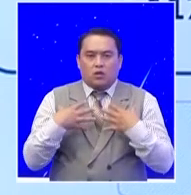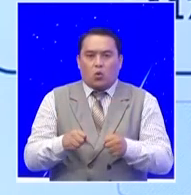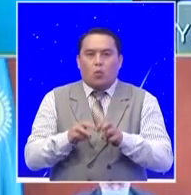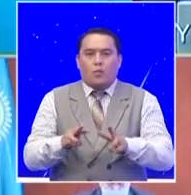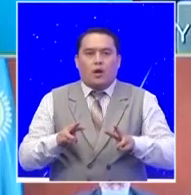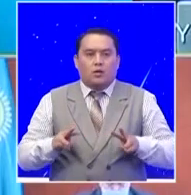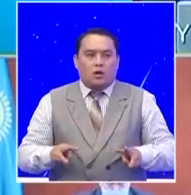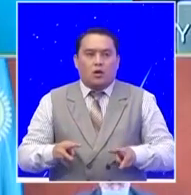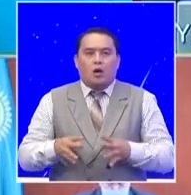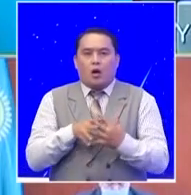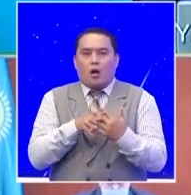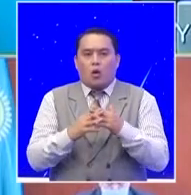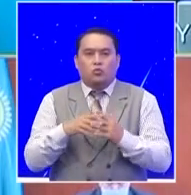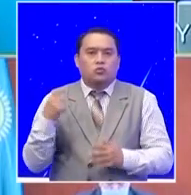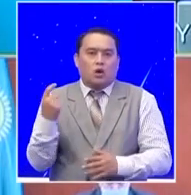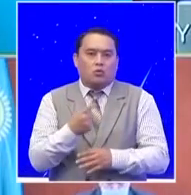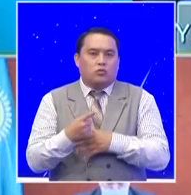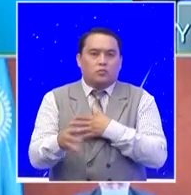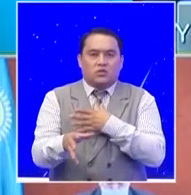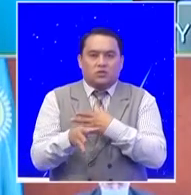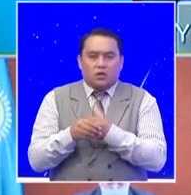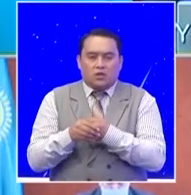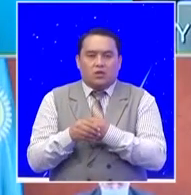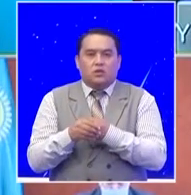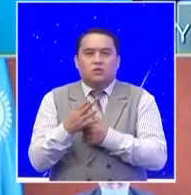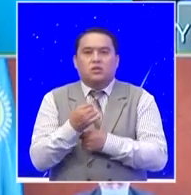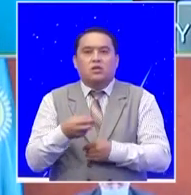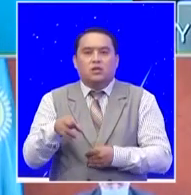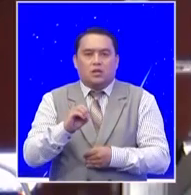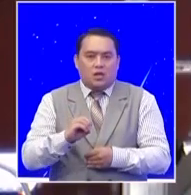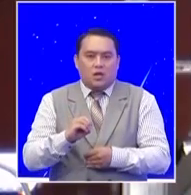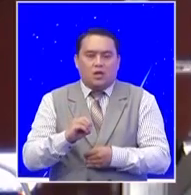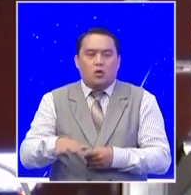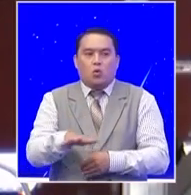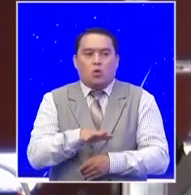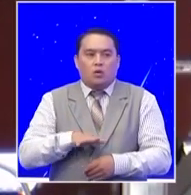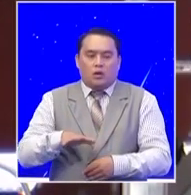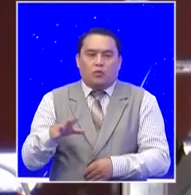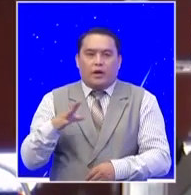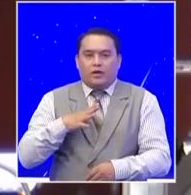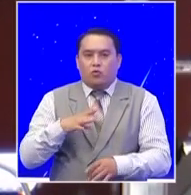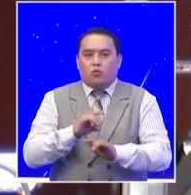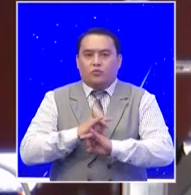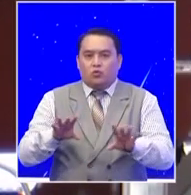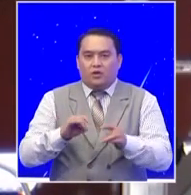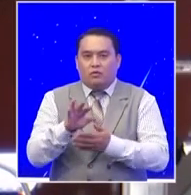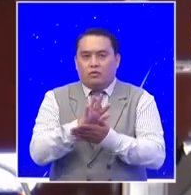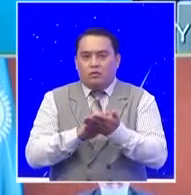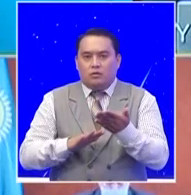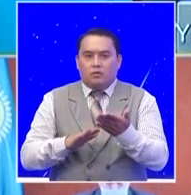әкімдіктермен және ауыл шаруашылығы министрлігімен бірге шілденің соңына дейін өңірлерде ветеринарлар зертханалар